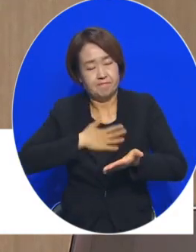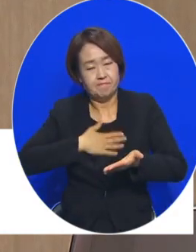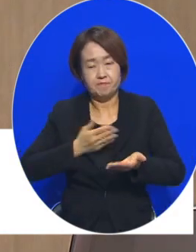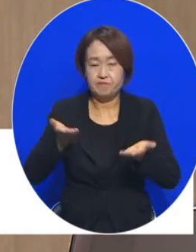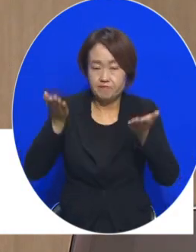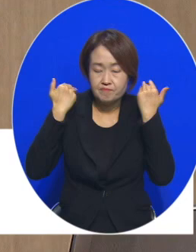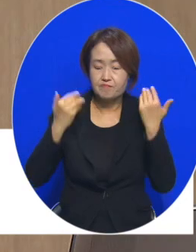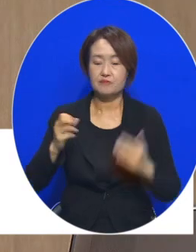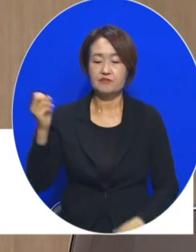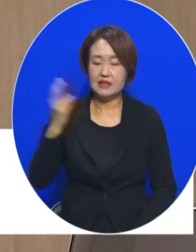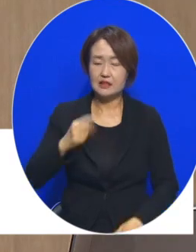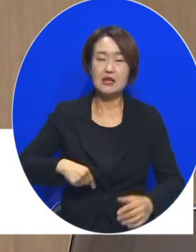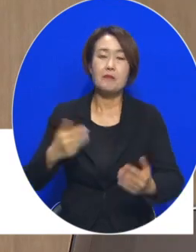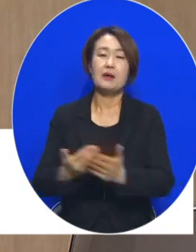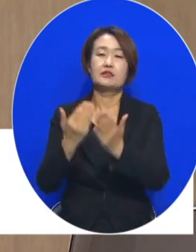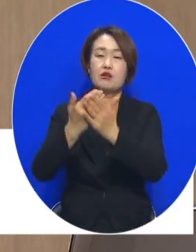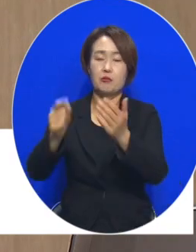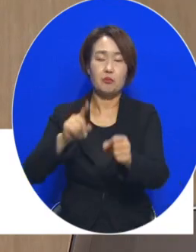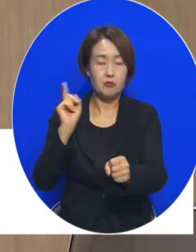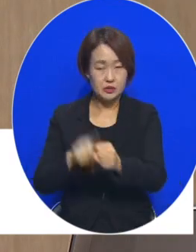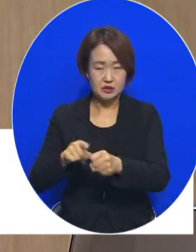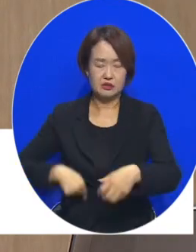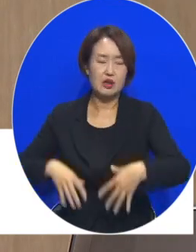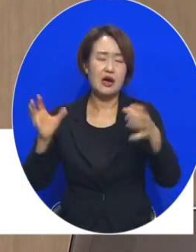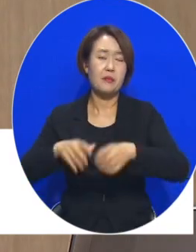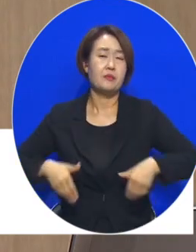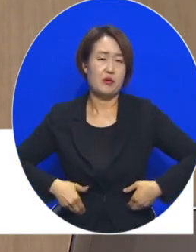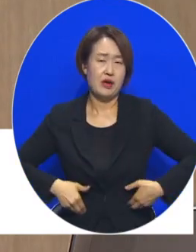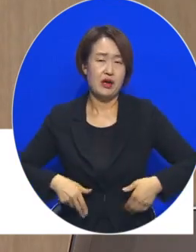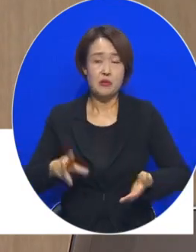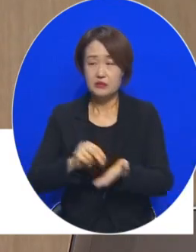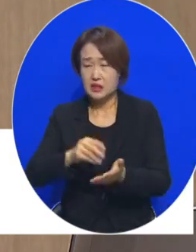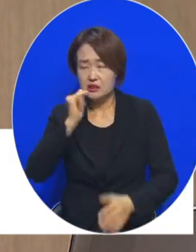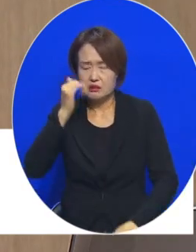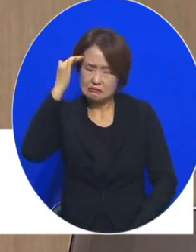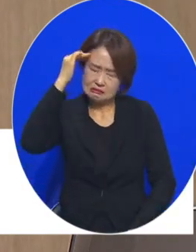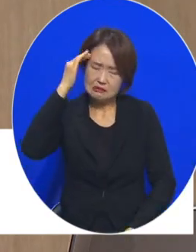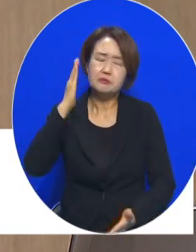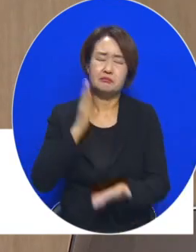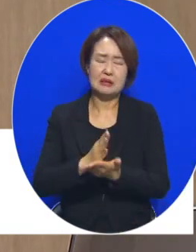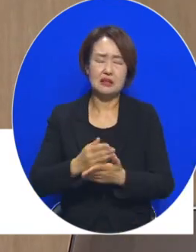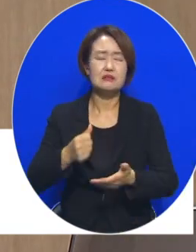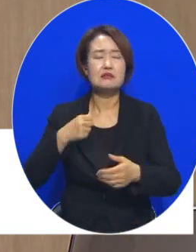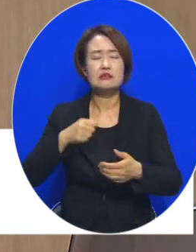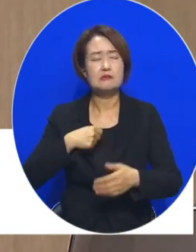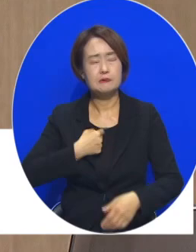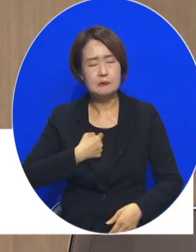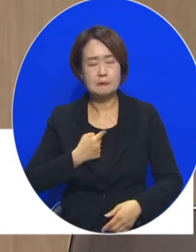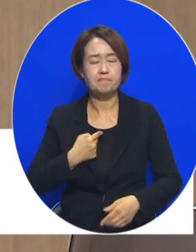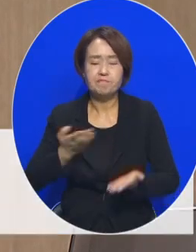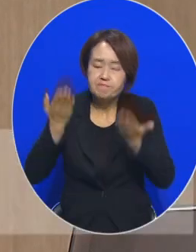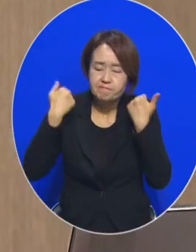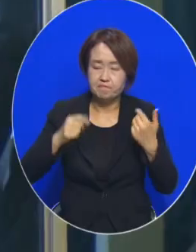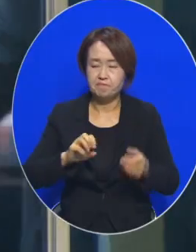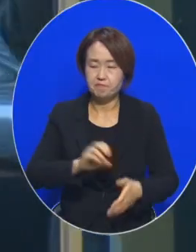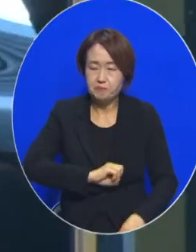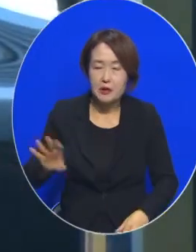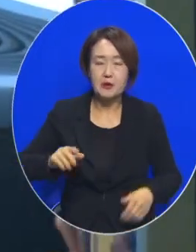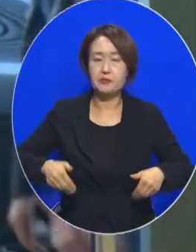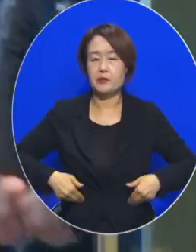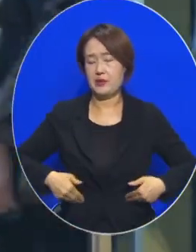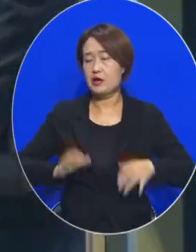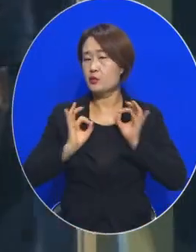정상화와 발전을 가로막는 걸림돌을 각자 스스로 제거해 나가는 노력을 기울여야 합니다.